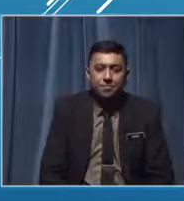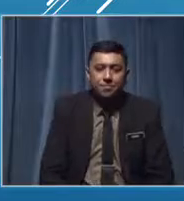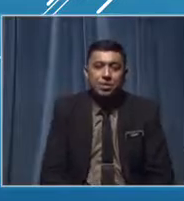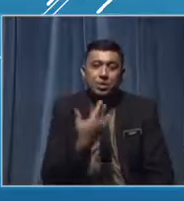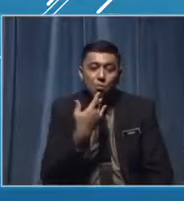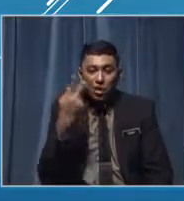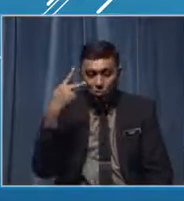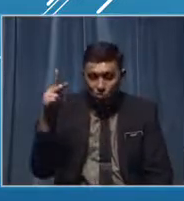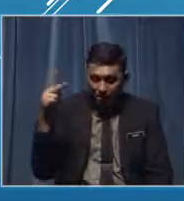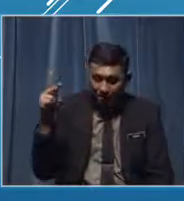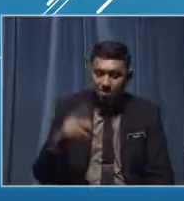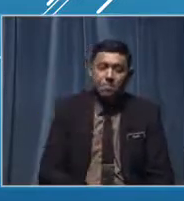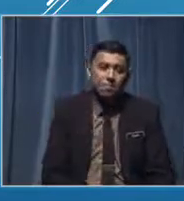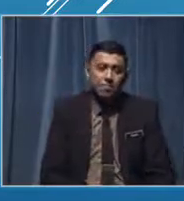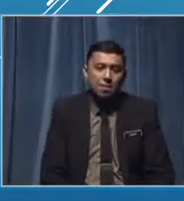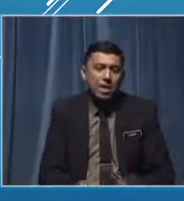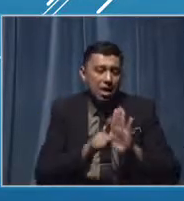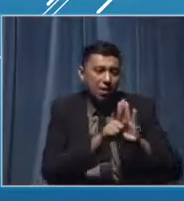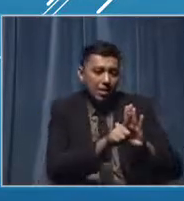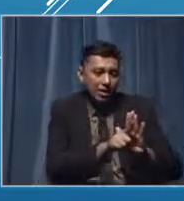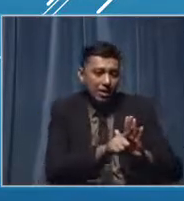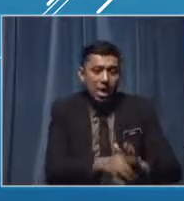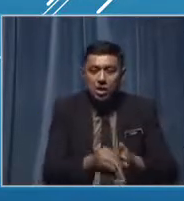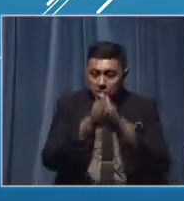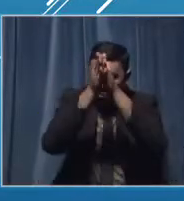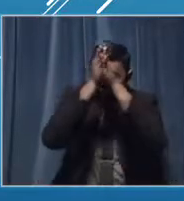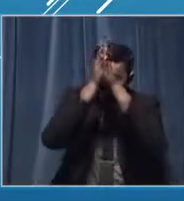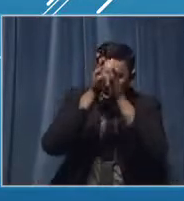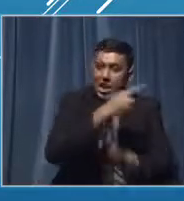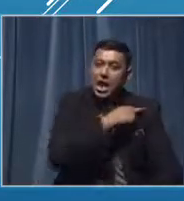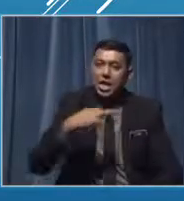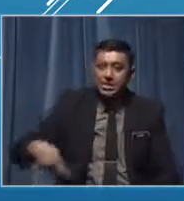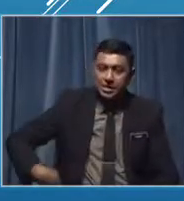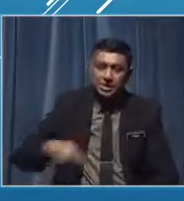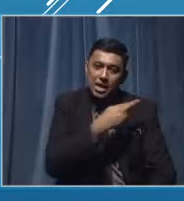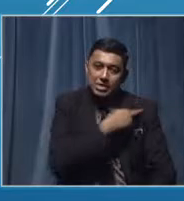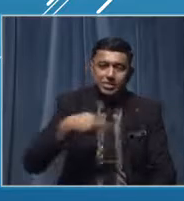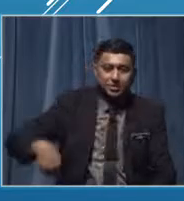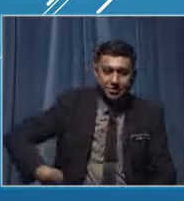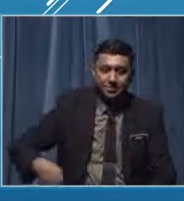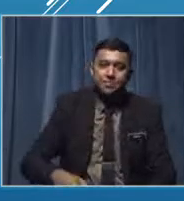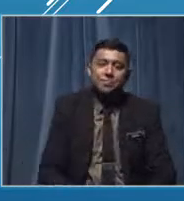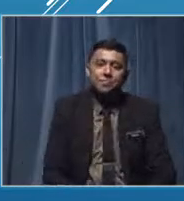Warna kuning pula melambangkan kedaulatan raja-raja.